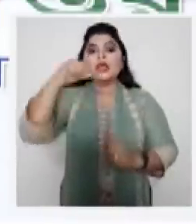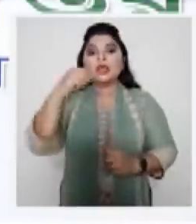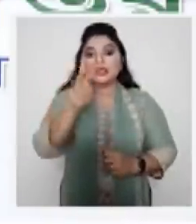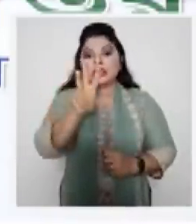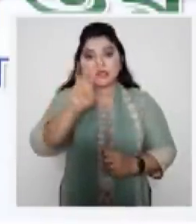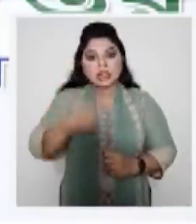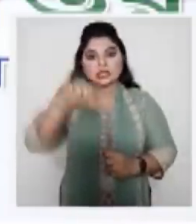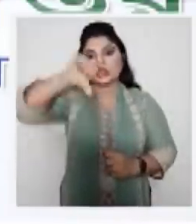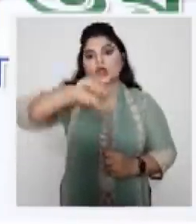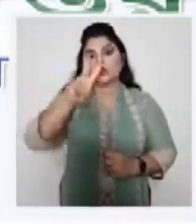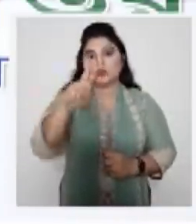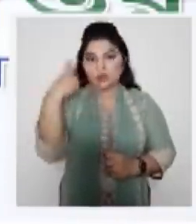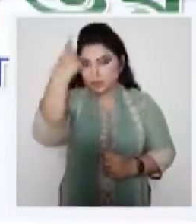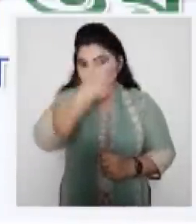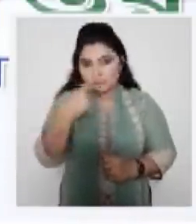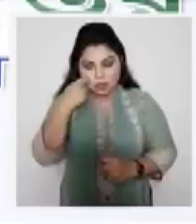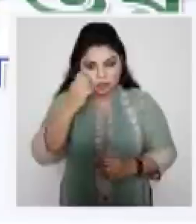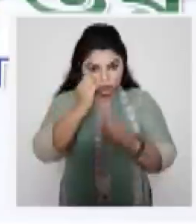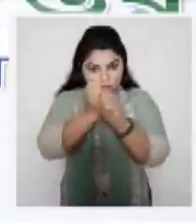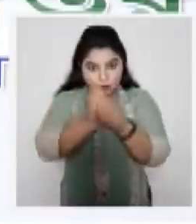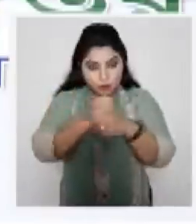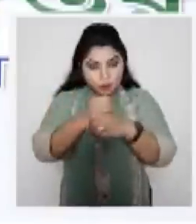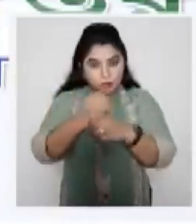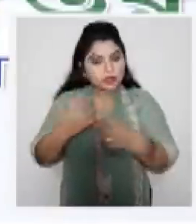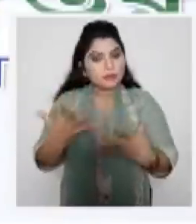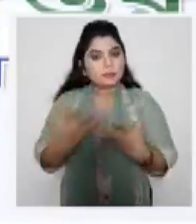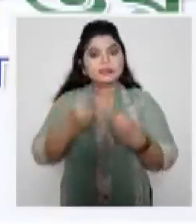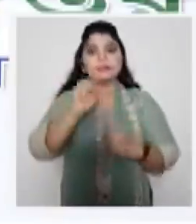3,099 জন। শনাক্তের হার 20.61%।